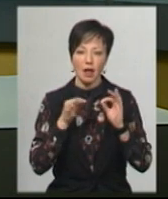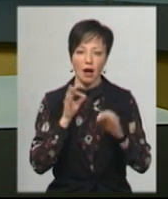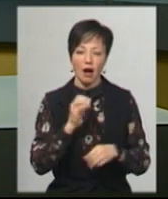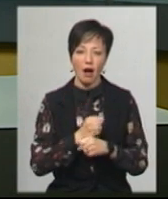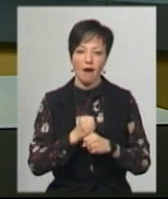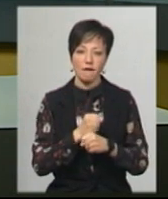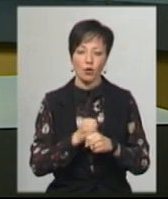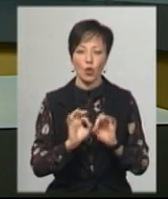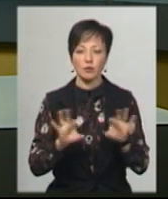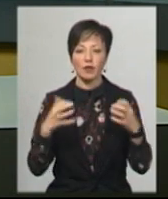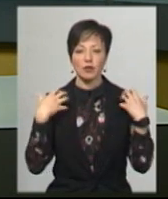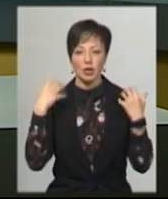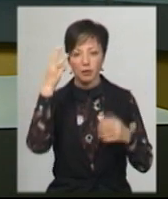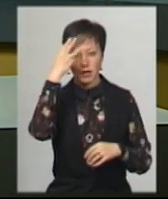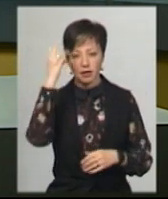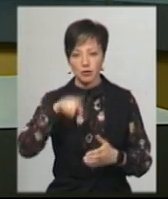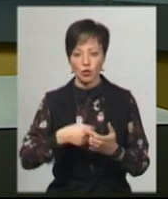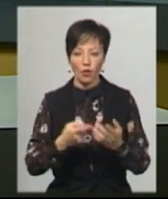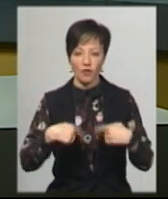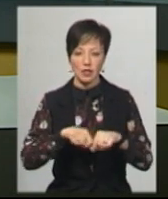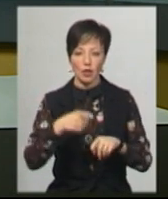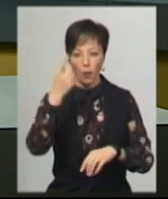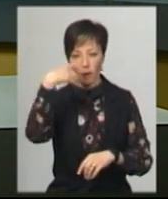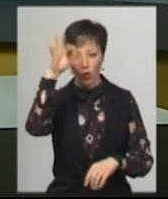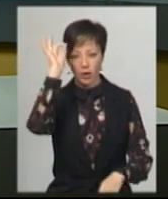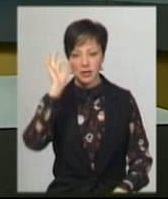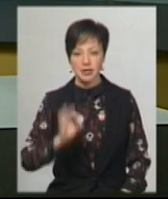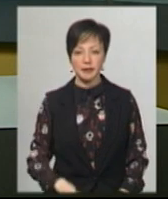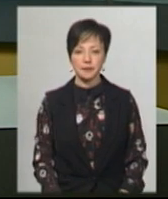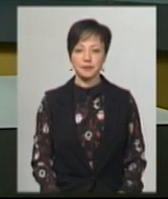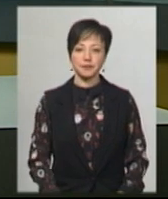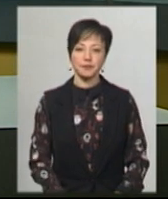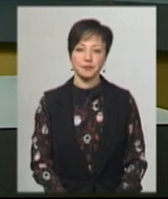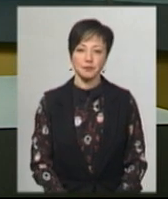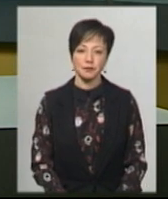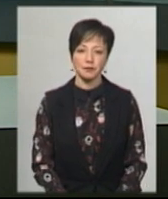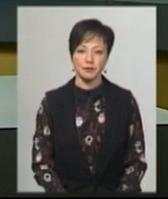розповів Суспільному начальник Хмельницького міського відділу поліції Василь Пташчук.